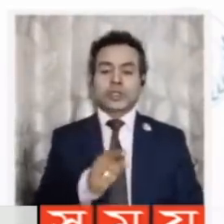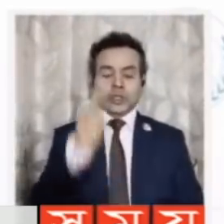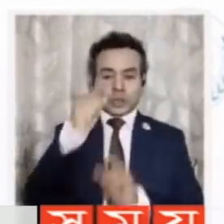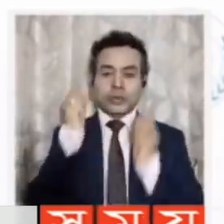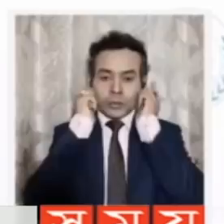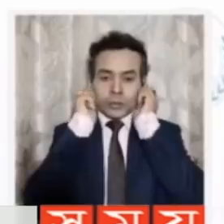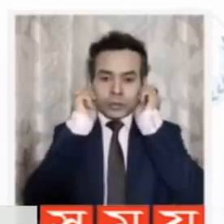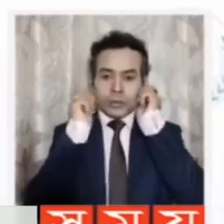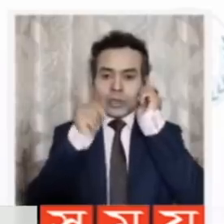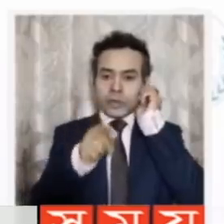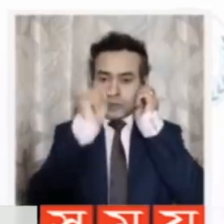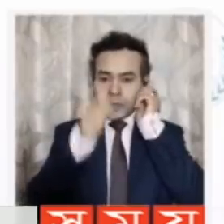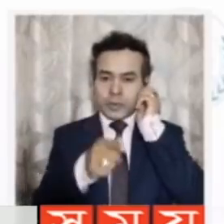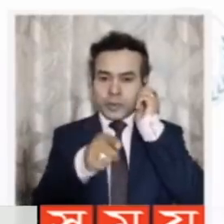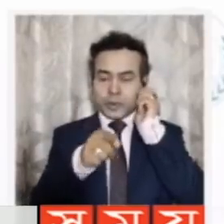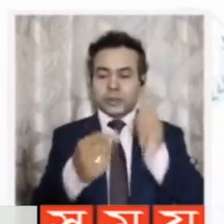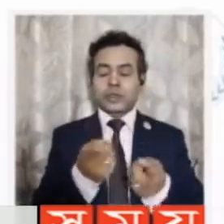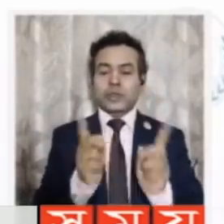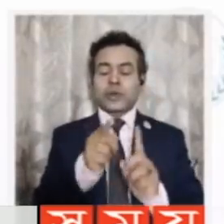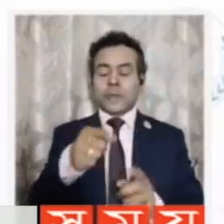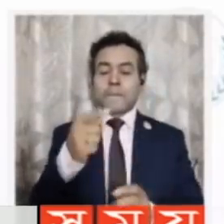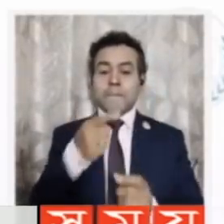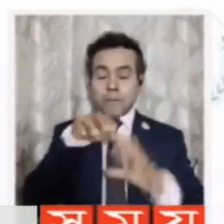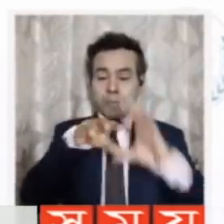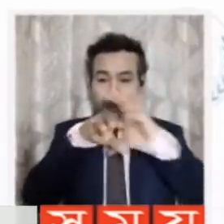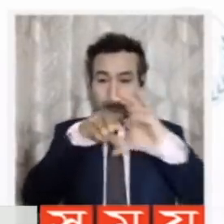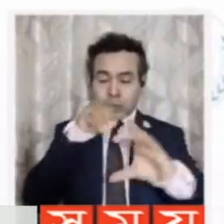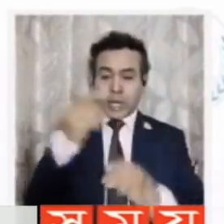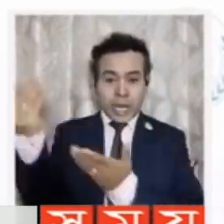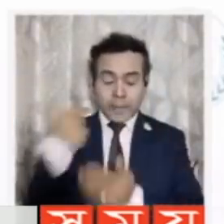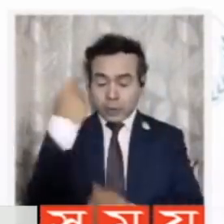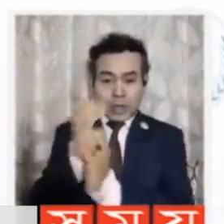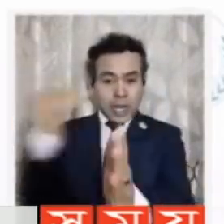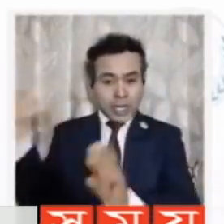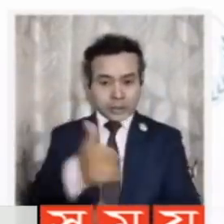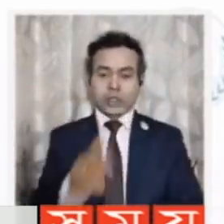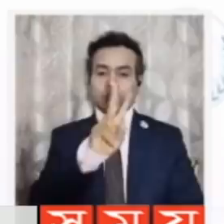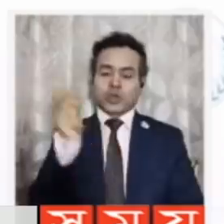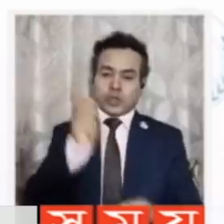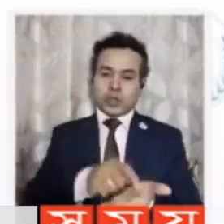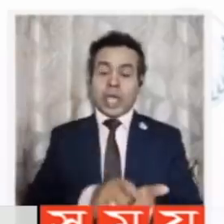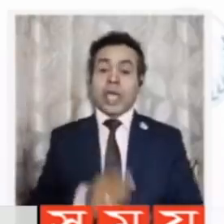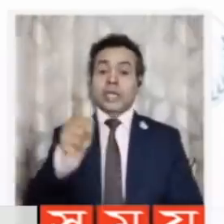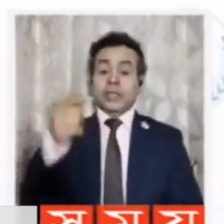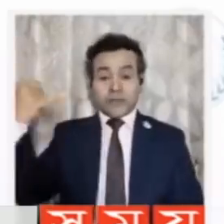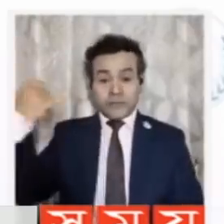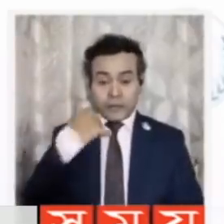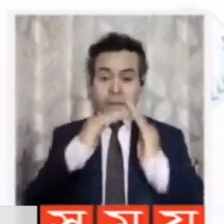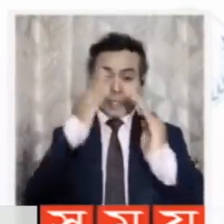নমুনা 200 টাকা, বাসা থেকে সংগৃহীত নমুনা 500 টাকা এবং হাসপাতালে ভর্তি রোগীর